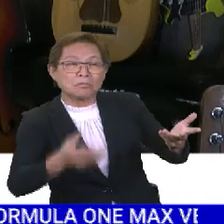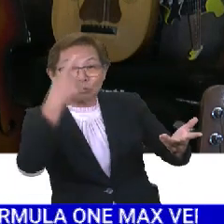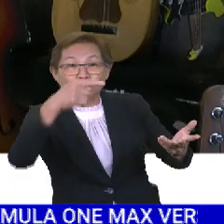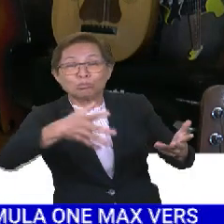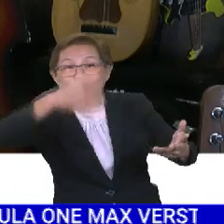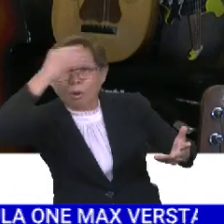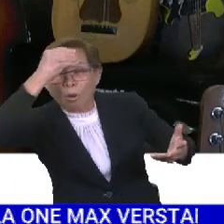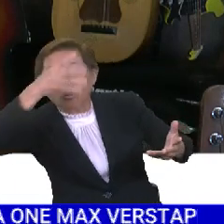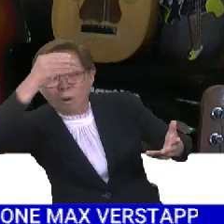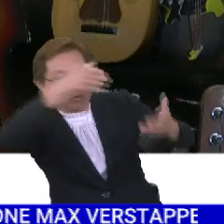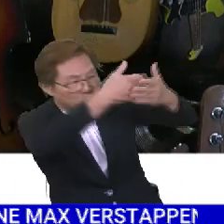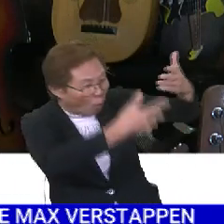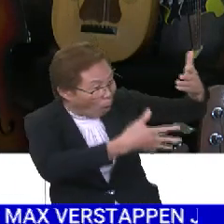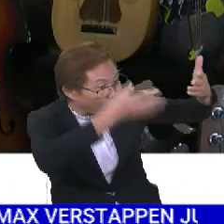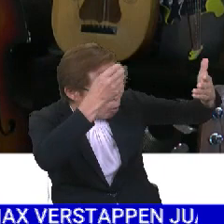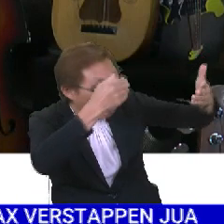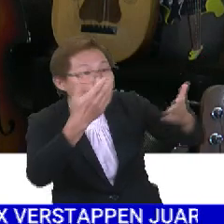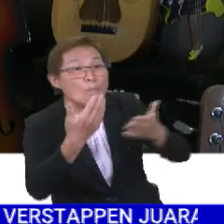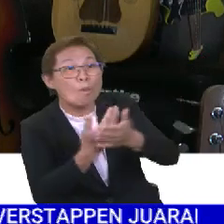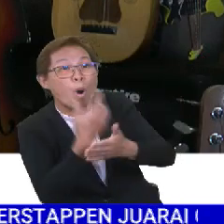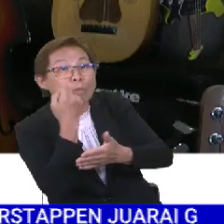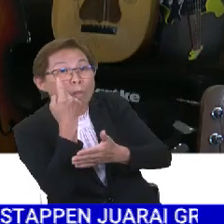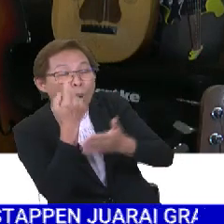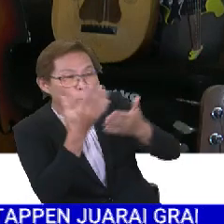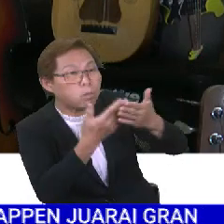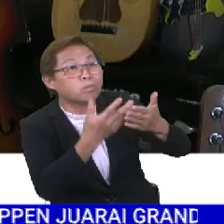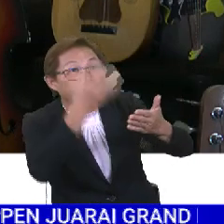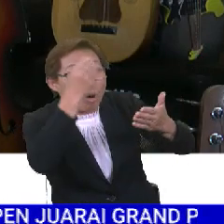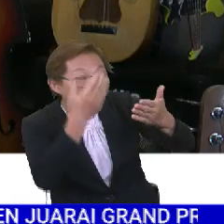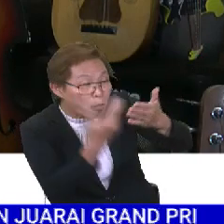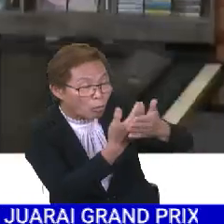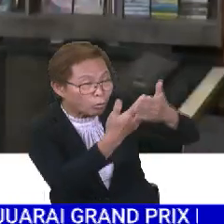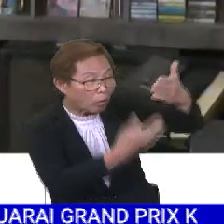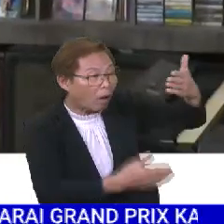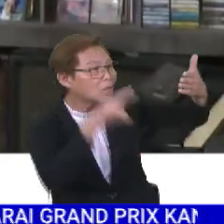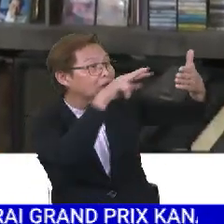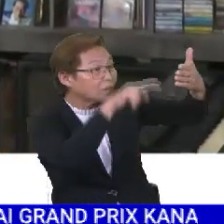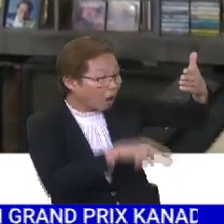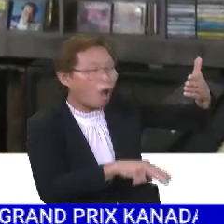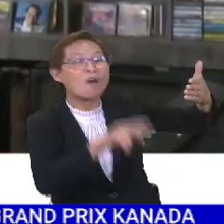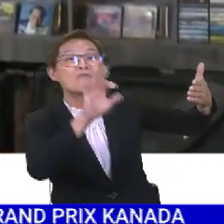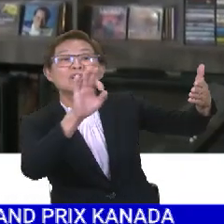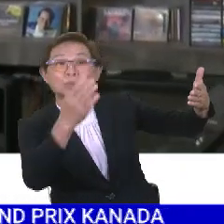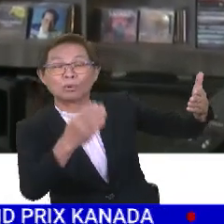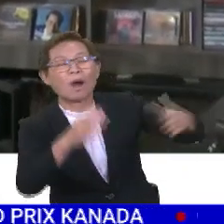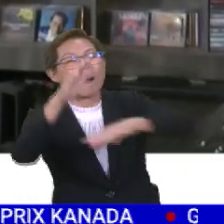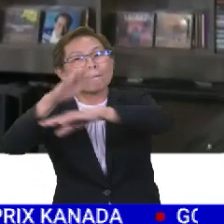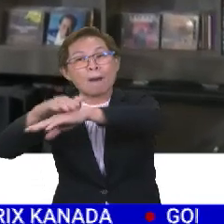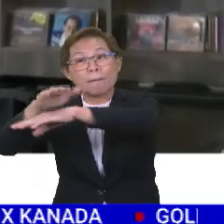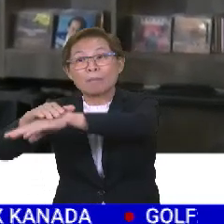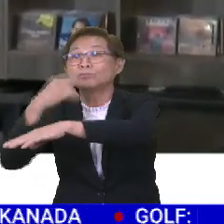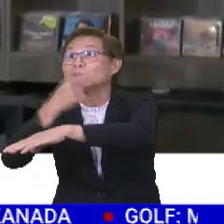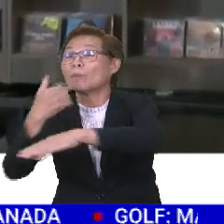untuk dapatkan maklumat terkini kita lihat melalui Facebook lah. Beliau juga mengajak mereka